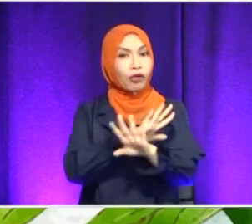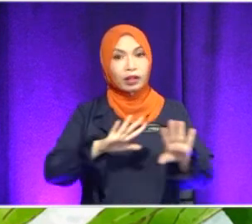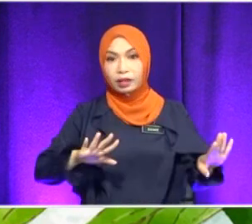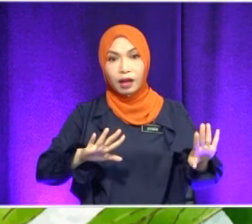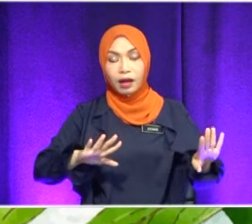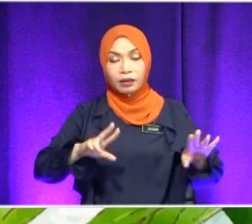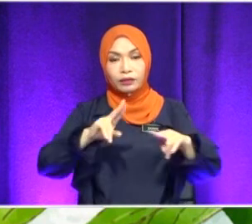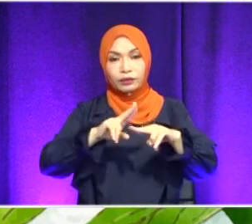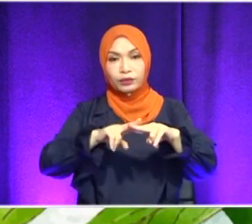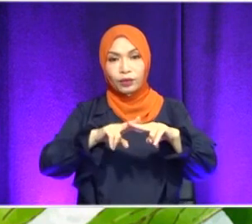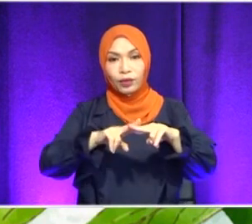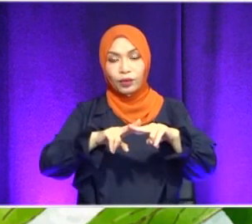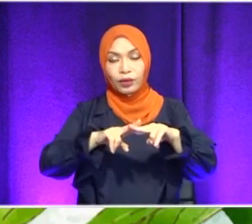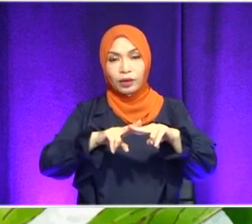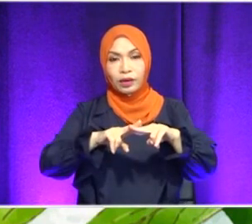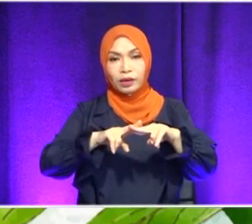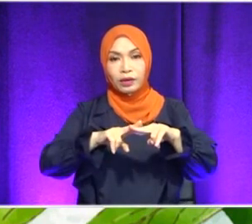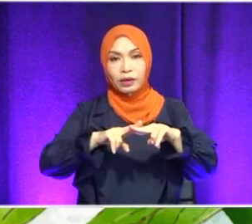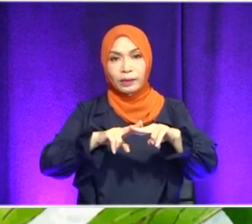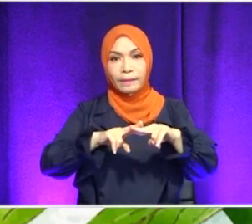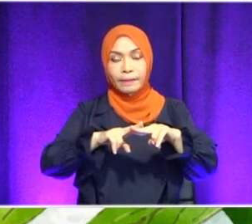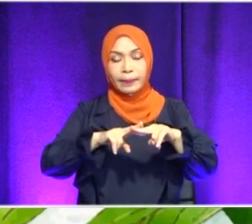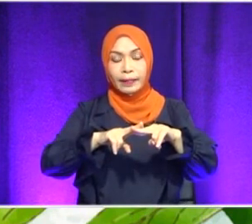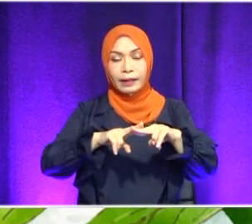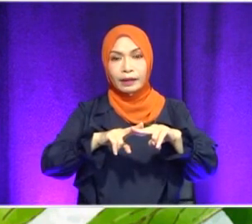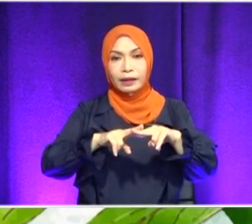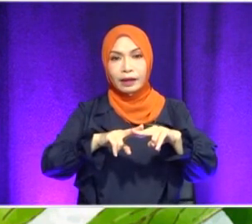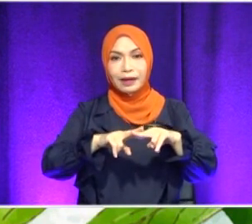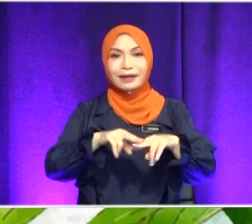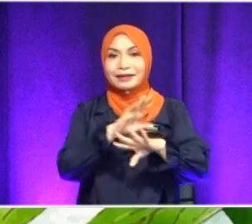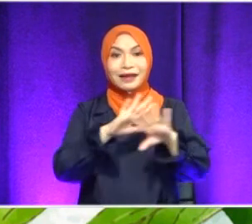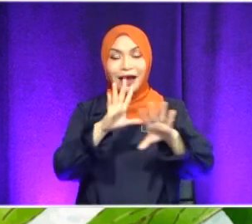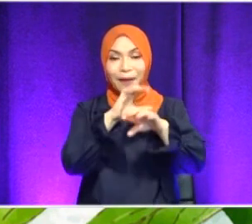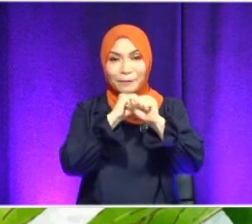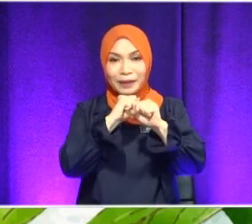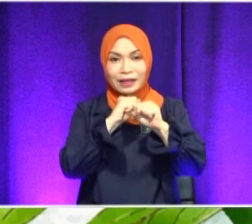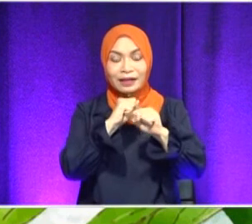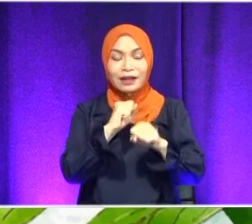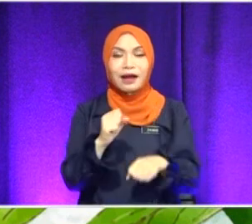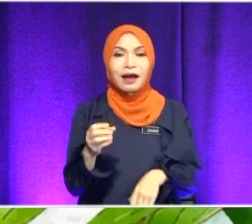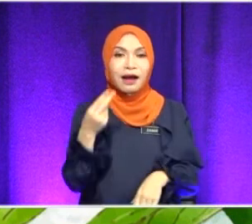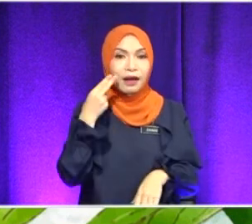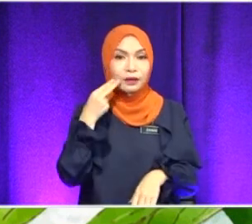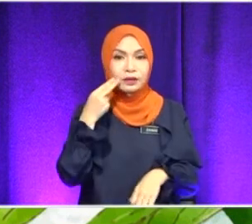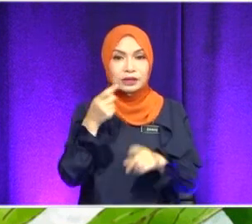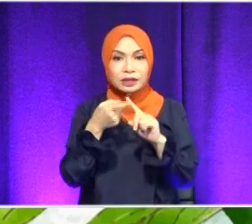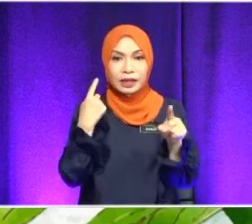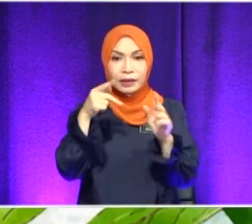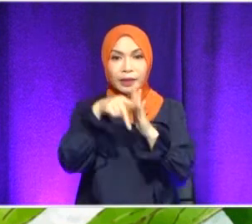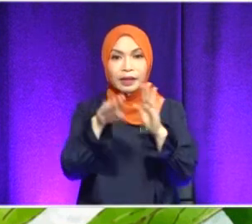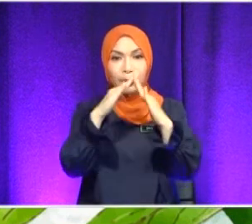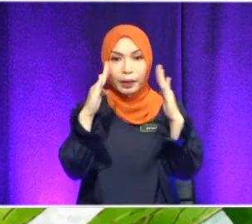sebuah apel sebab pokok Piye kabare mampu mensintesis kan makanannya sendiri melalui proses fotosintesis